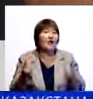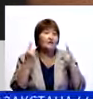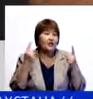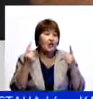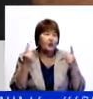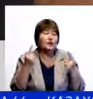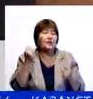предка